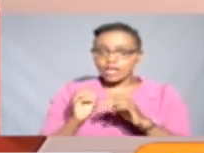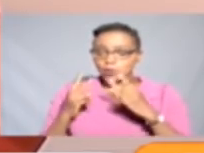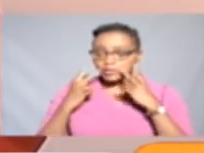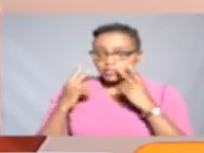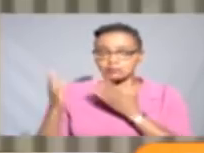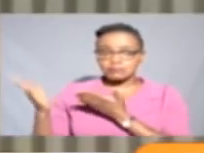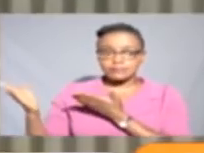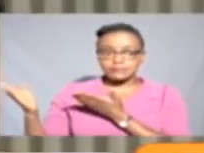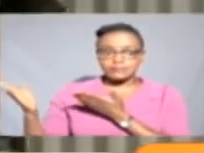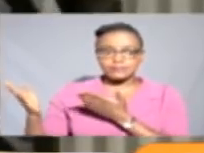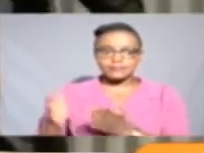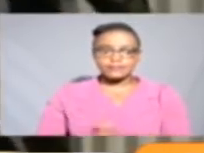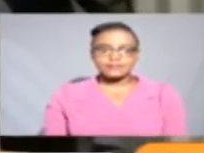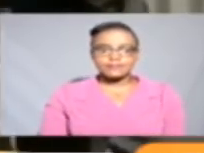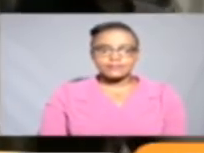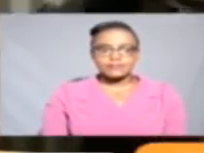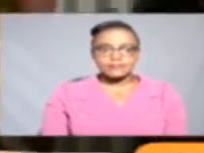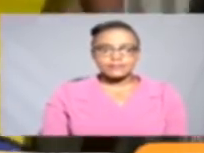leo.